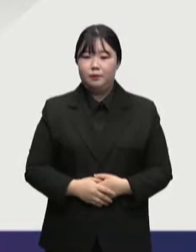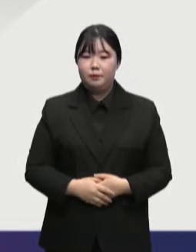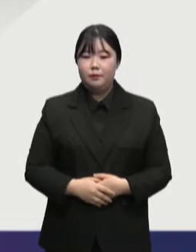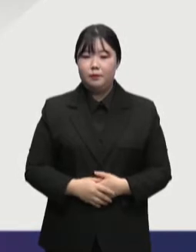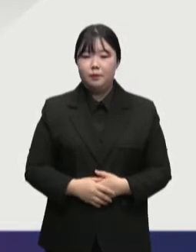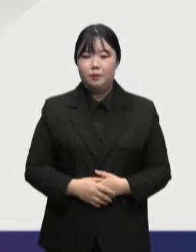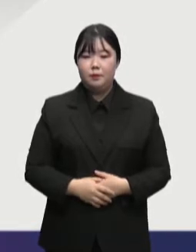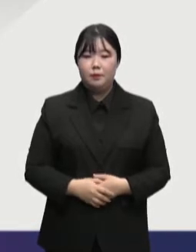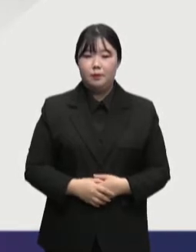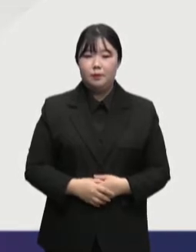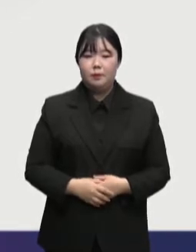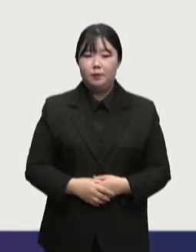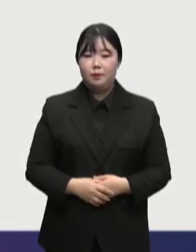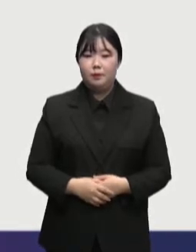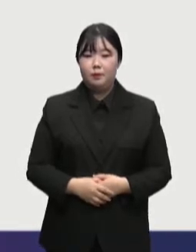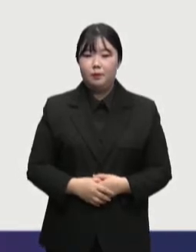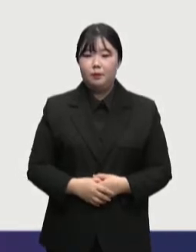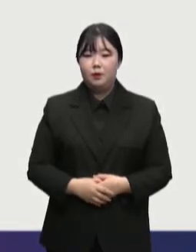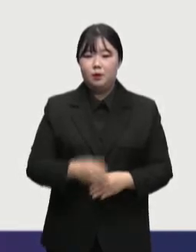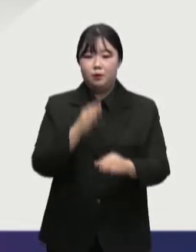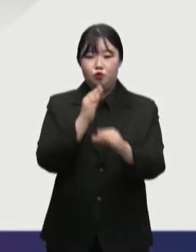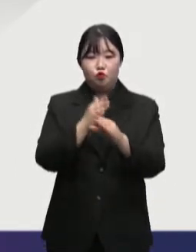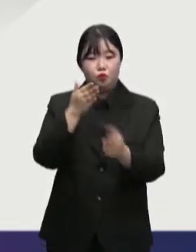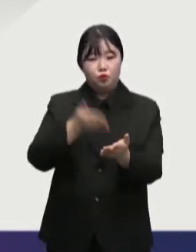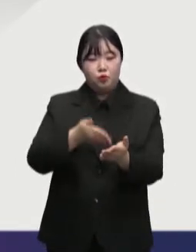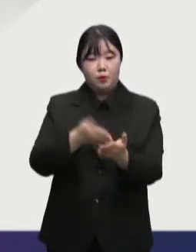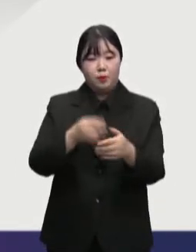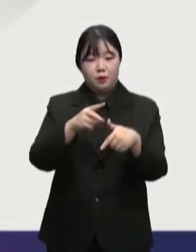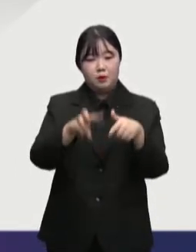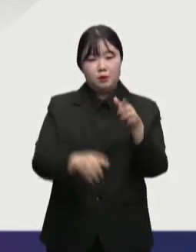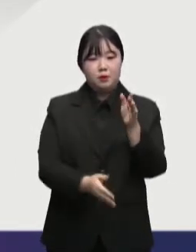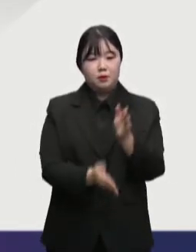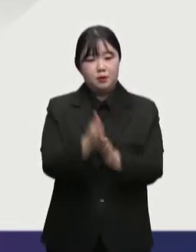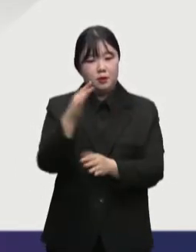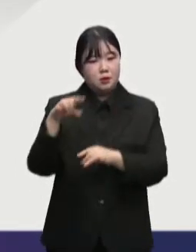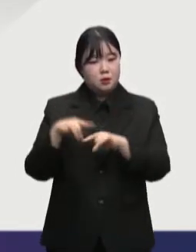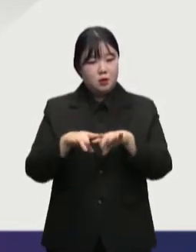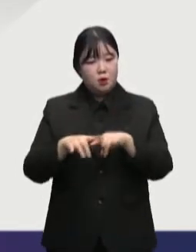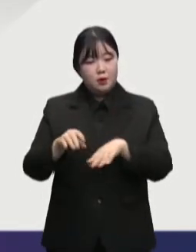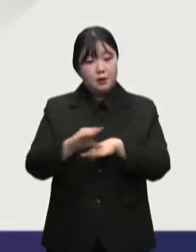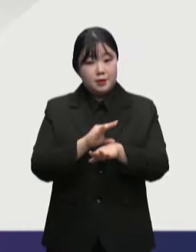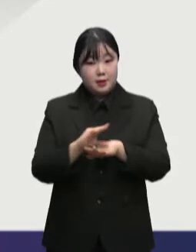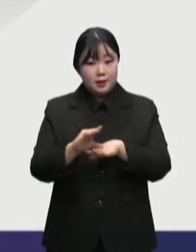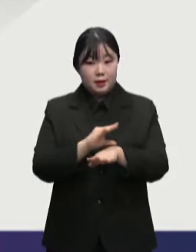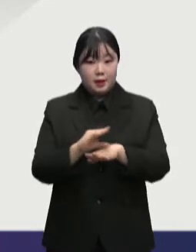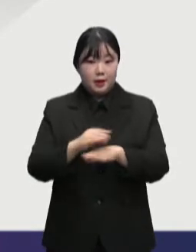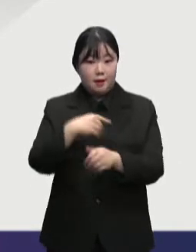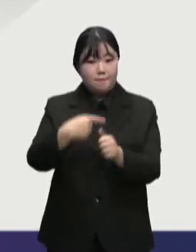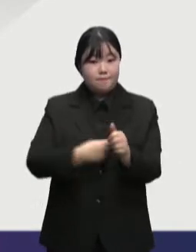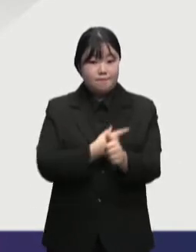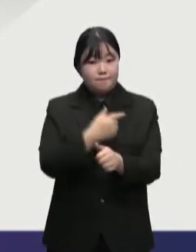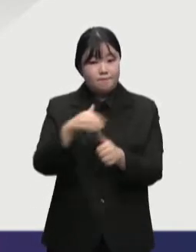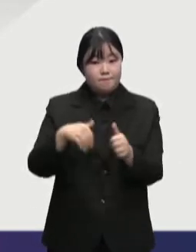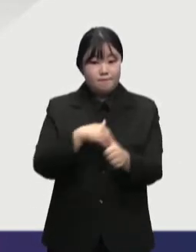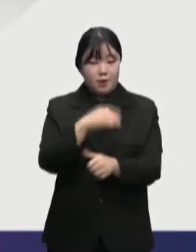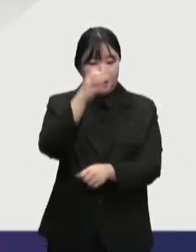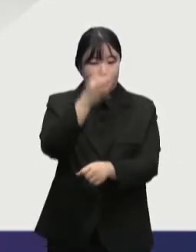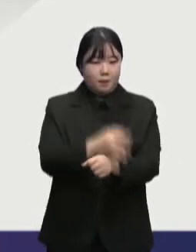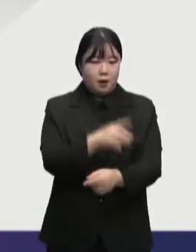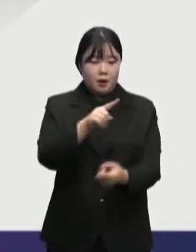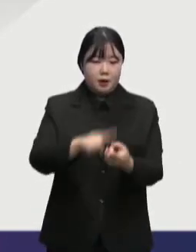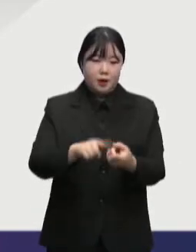자세히 알아봅니다. 중부일보는 인천시가 전기 수소차 등 친환경 자동차 구입에 따른